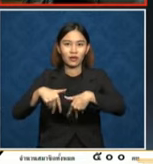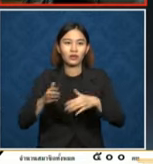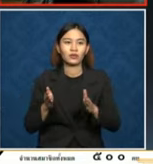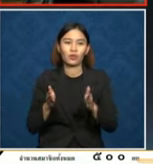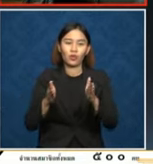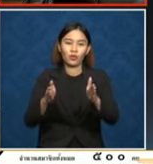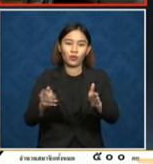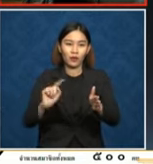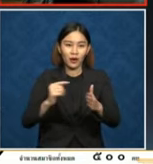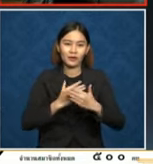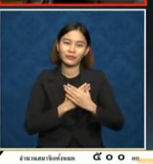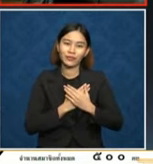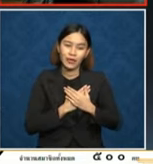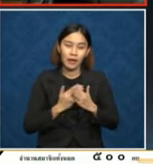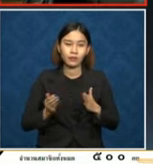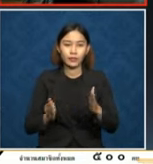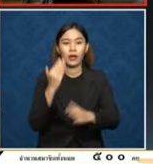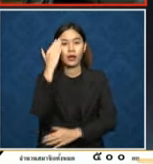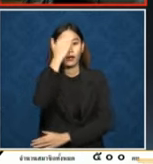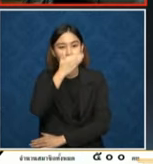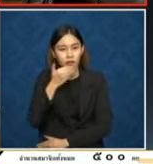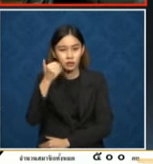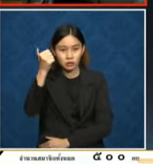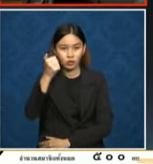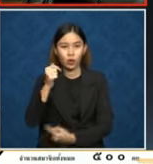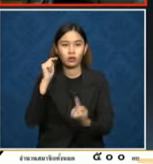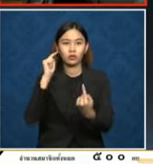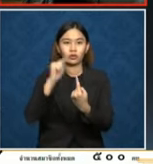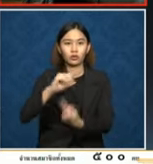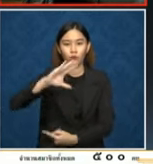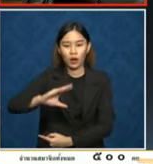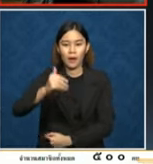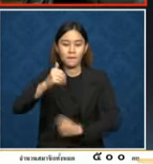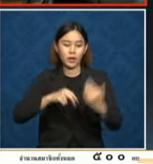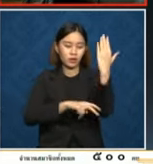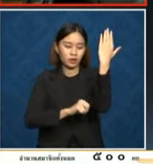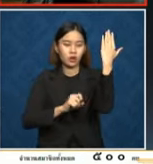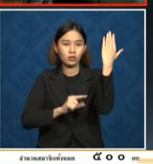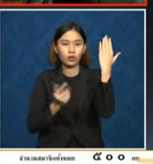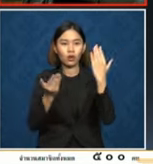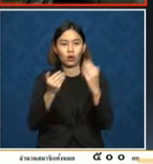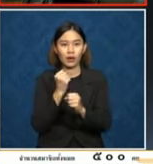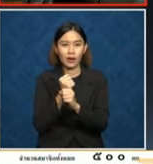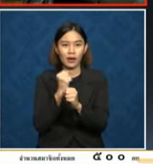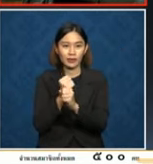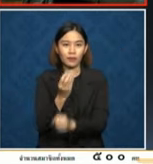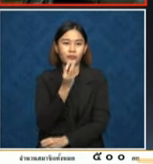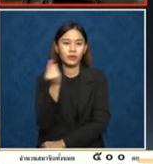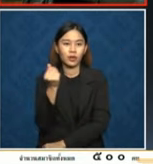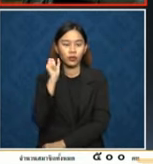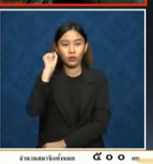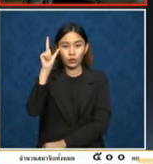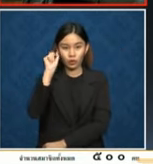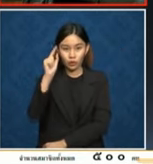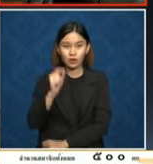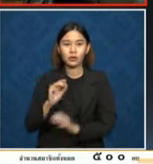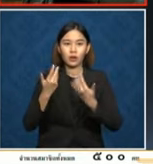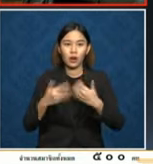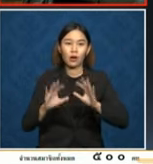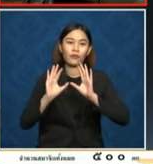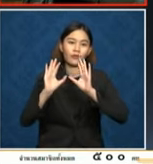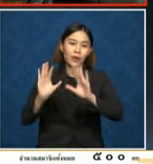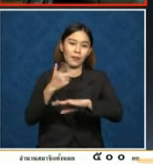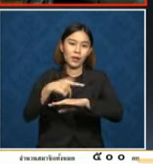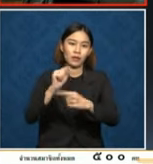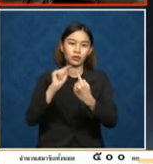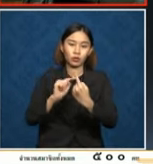สซึ่งเป็นถนนสายที่สวยมากและก็เป็นเส้นทางเข้าสู่ตัวเมืองนครศรีธรรมราชขอให้ดำเนินการได้อย่างเร่งด่วนโดยเร็วและขอฝากท่านประธาน